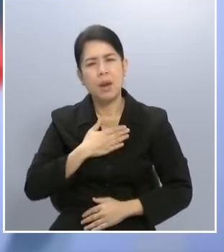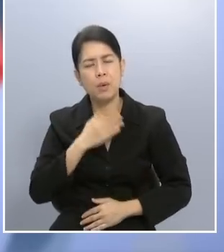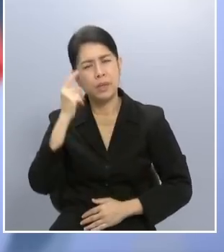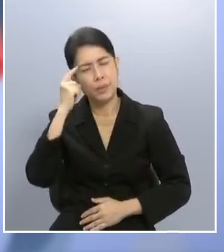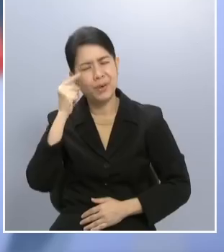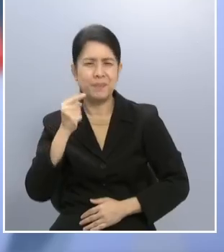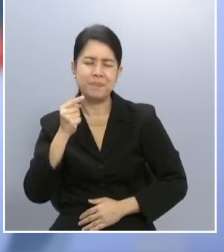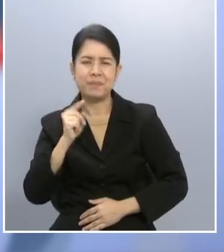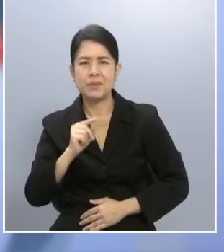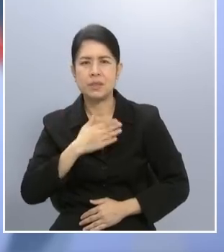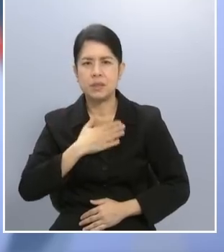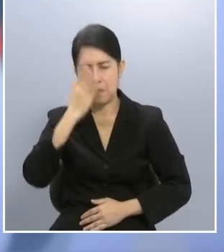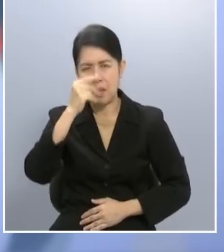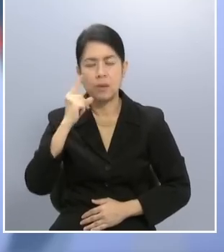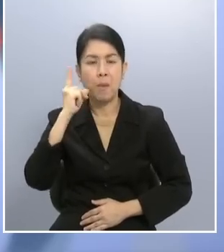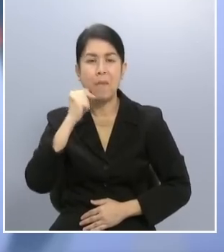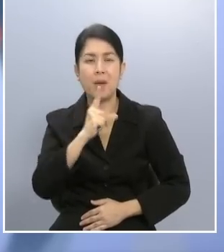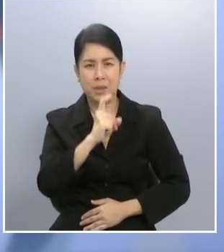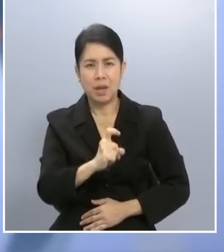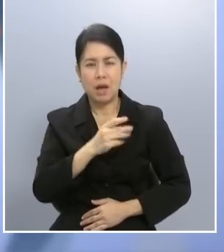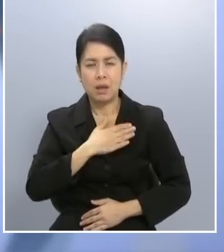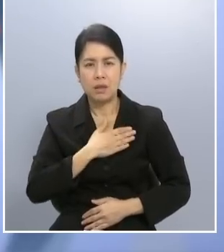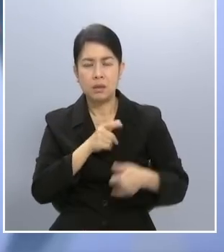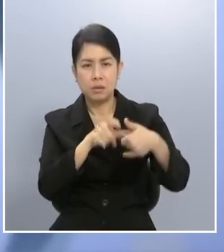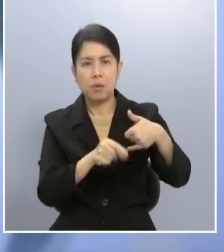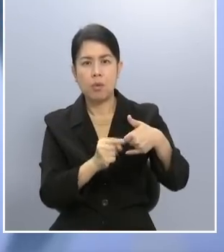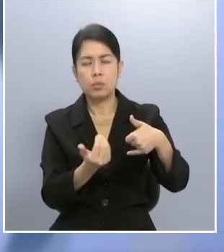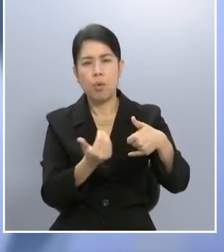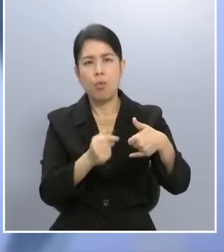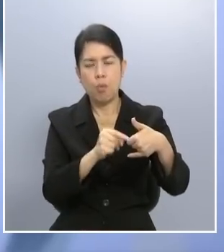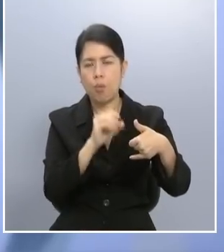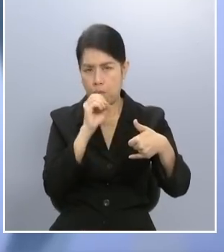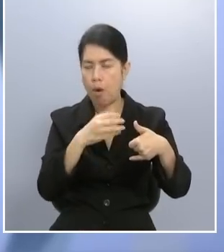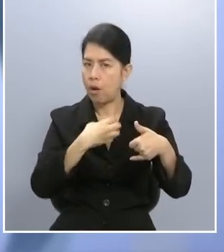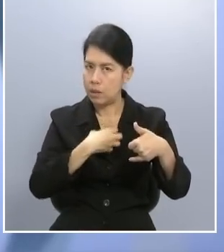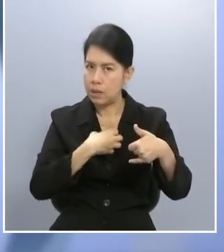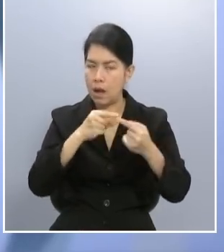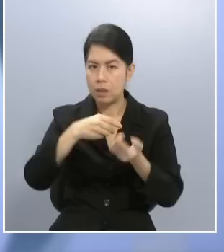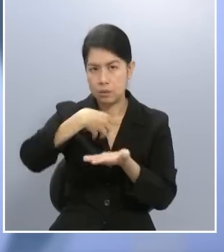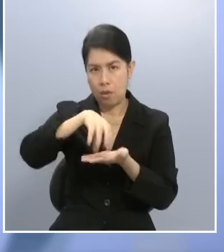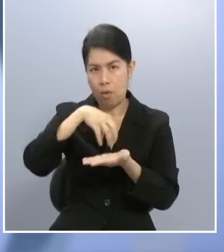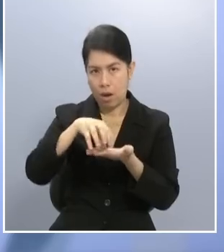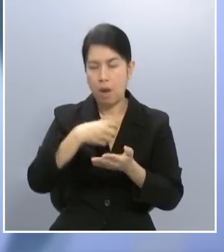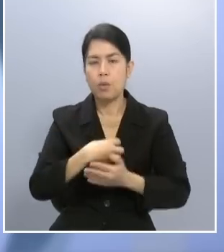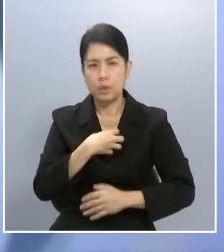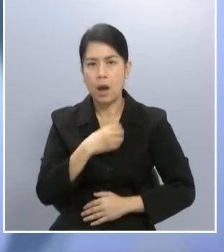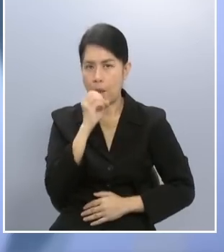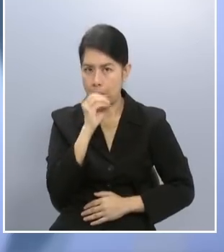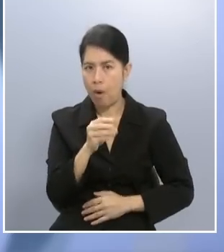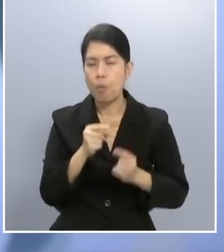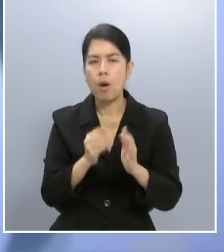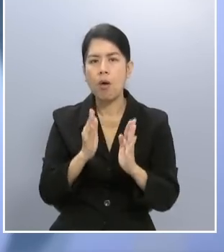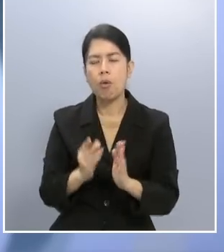เพราะคุณแม่เพิ่งจะเสียน้องบิวบอกว่าหนูอยากพูดหนูอยากบอกให้คนที่เข้าใจผิดแม่หนูเนี่ยเข้าใจซะใหม่